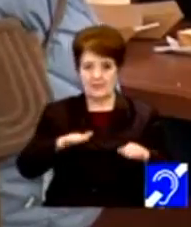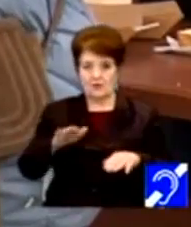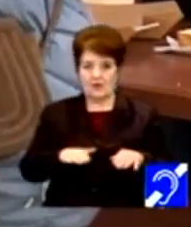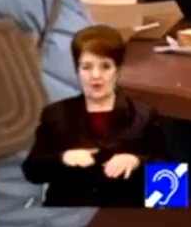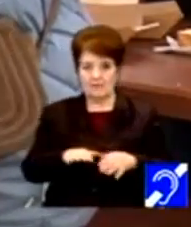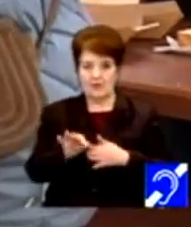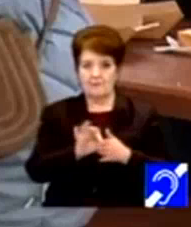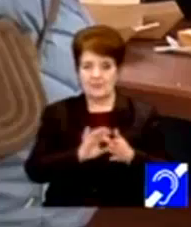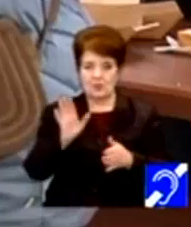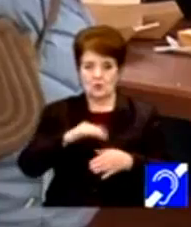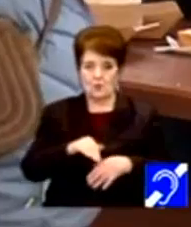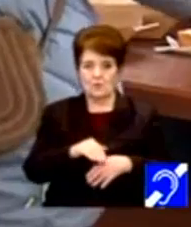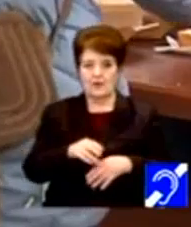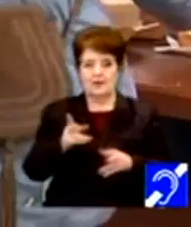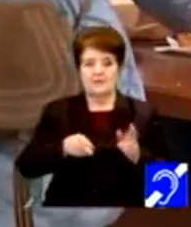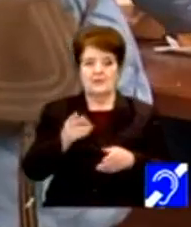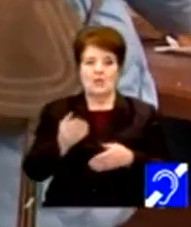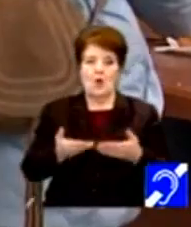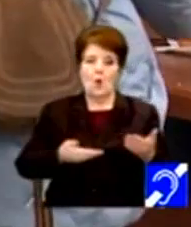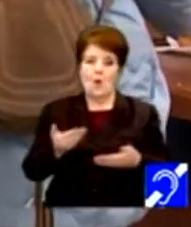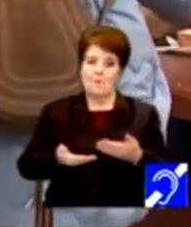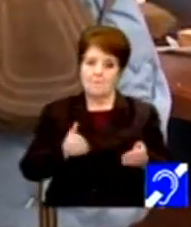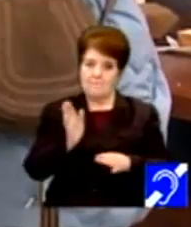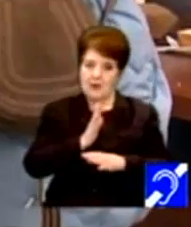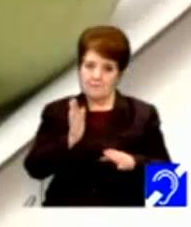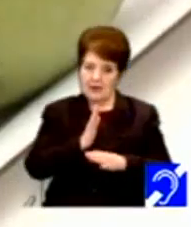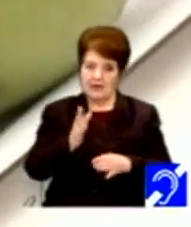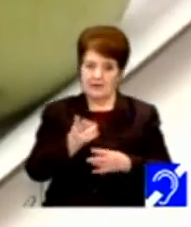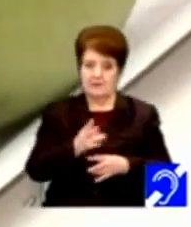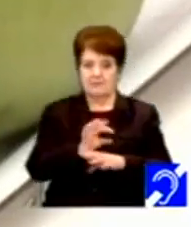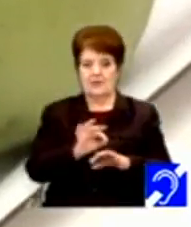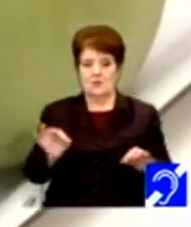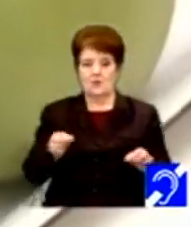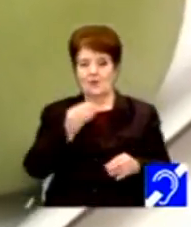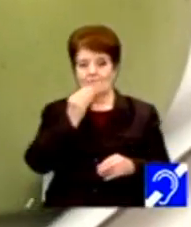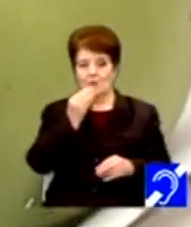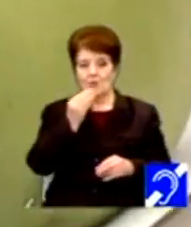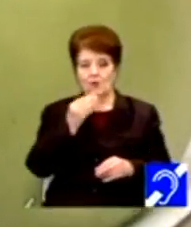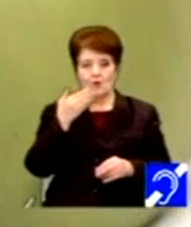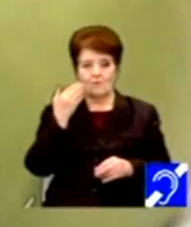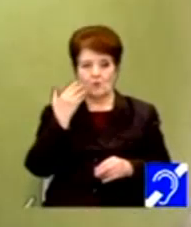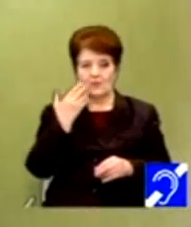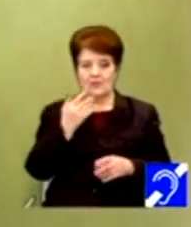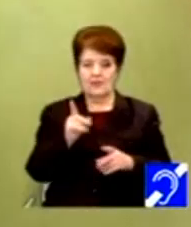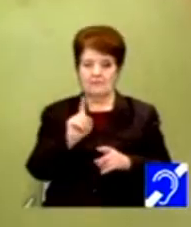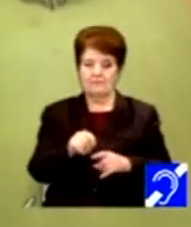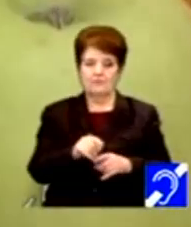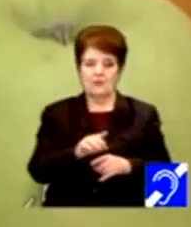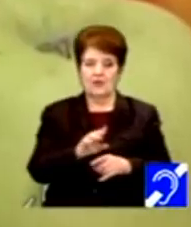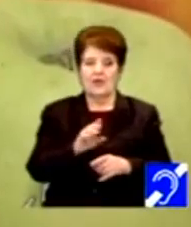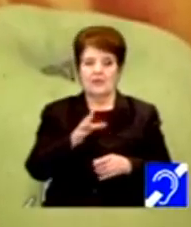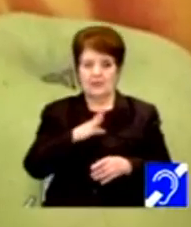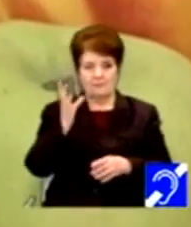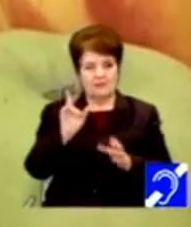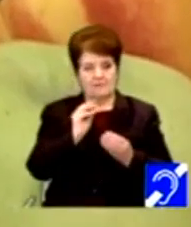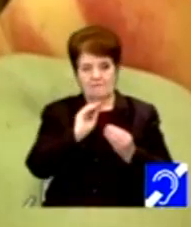plus, imediat după masă o plimbare scurtă poate face minuni. Fructele nu trebuie să lipsească de pe masa de Crăciun, însă ar fi bine